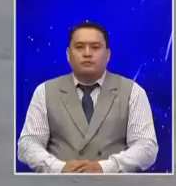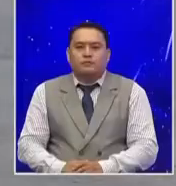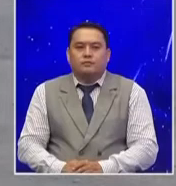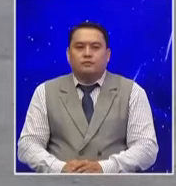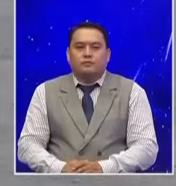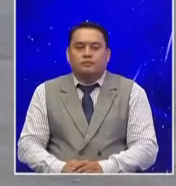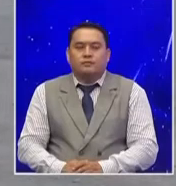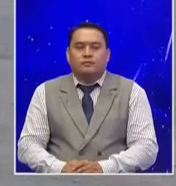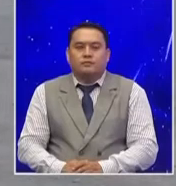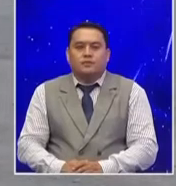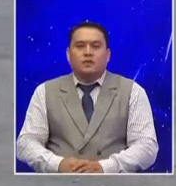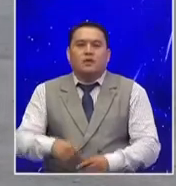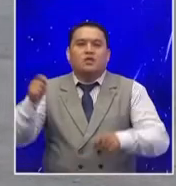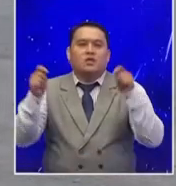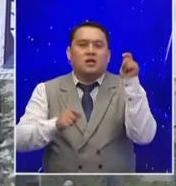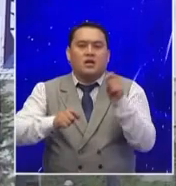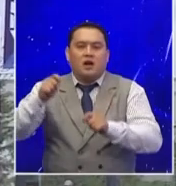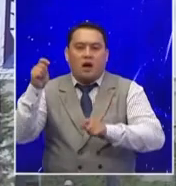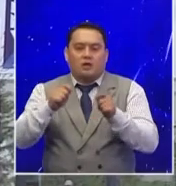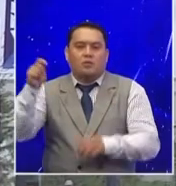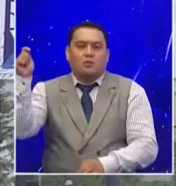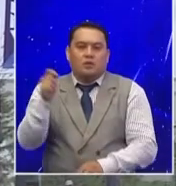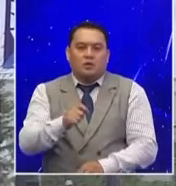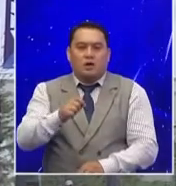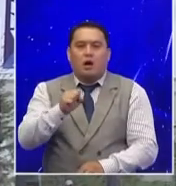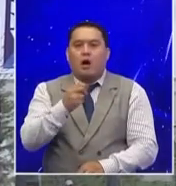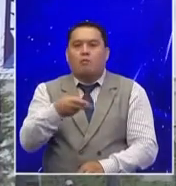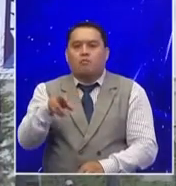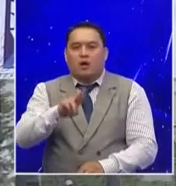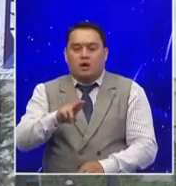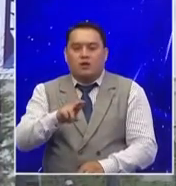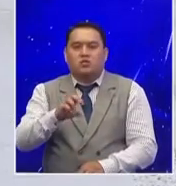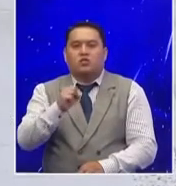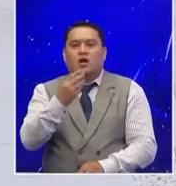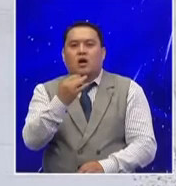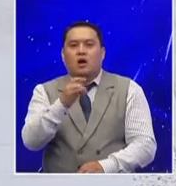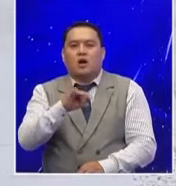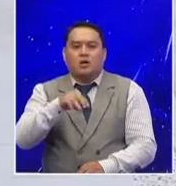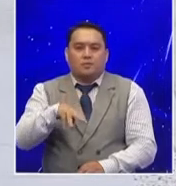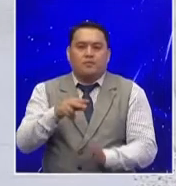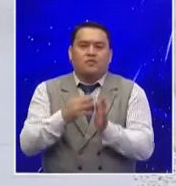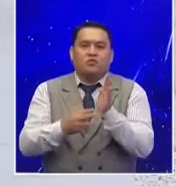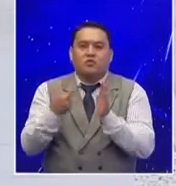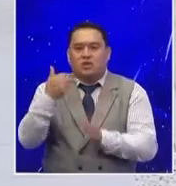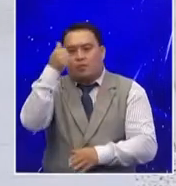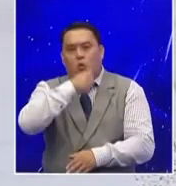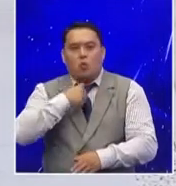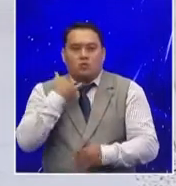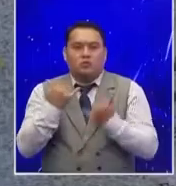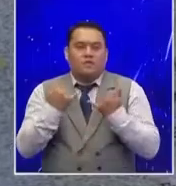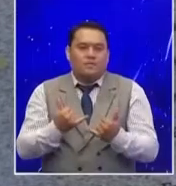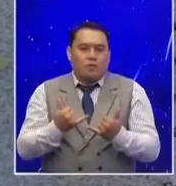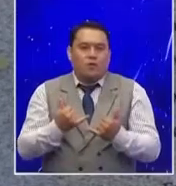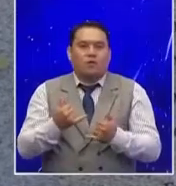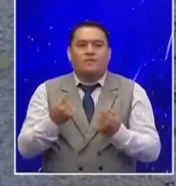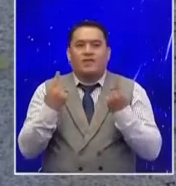В заключение делегаты посетили мемориальный комплекс Абай-Шакарим, открытый в 1993 году. На данный момент в честь